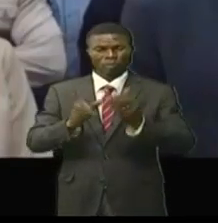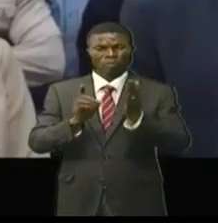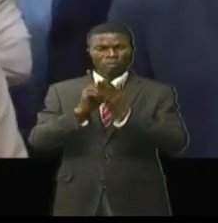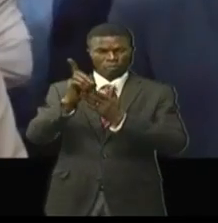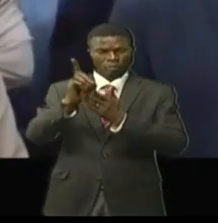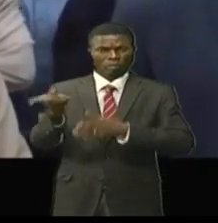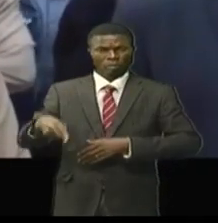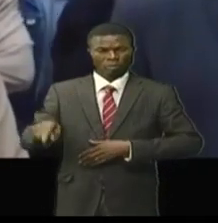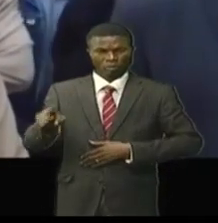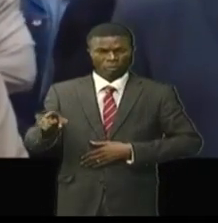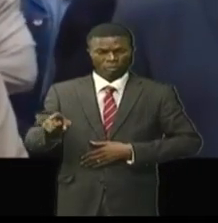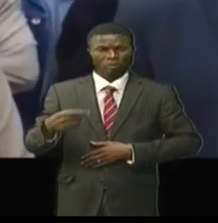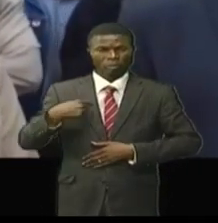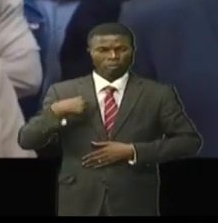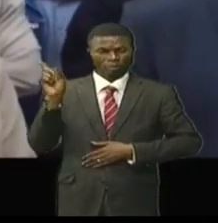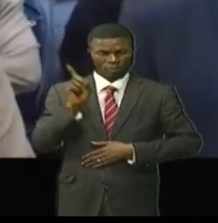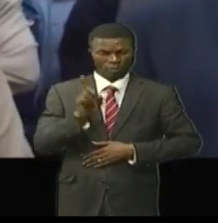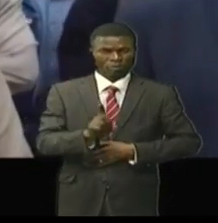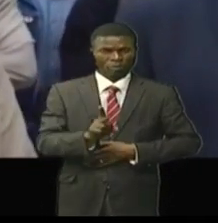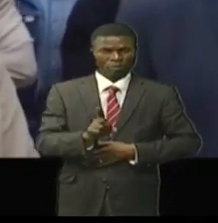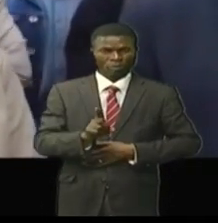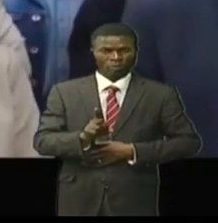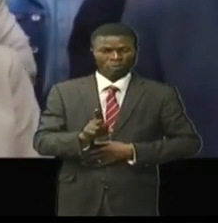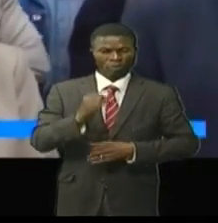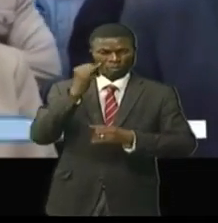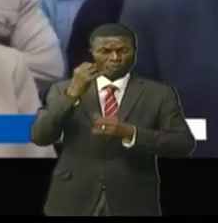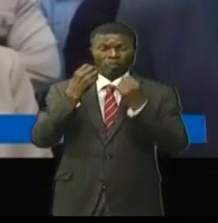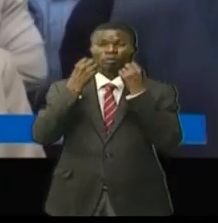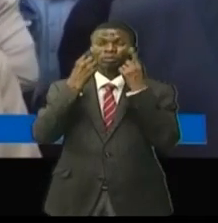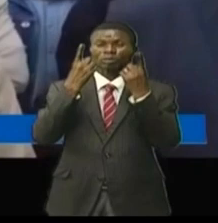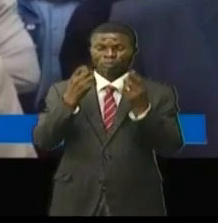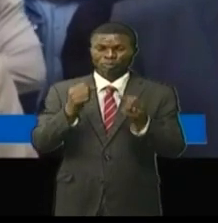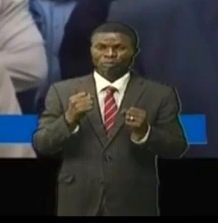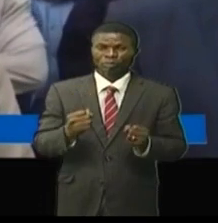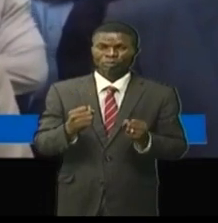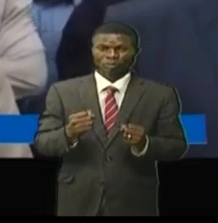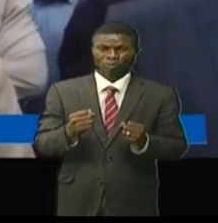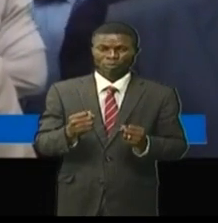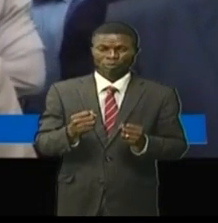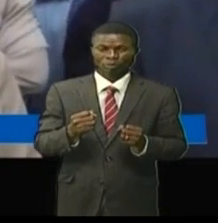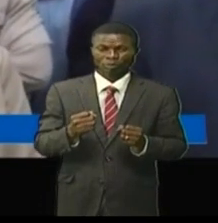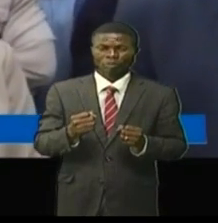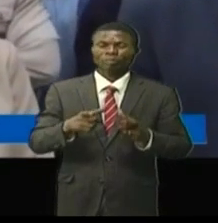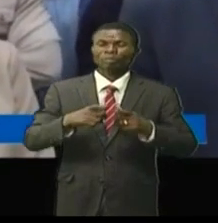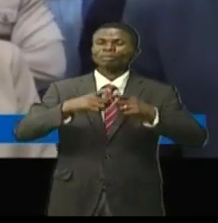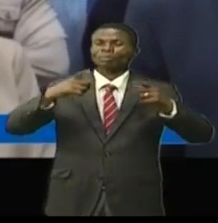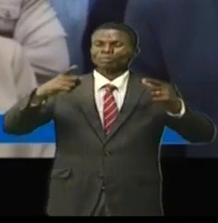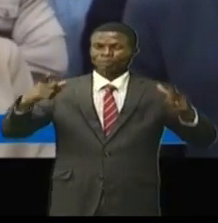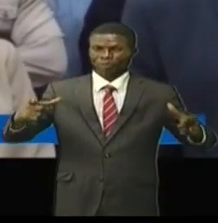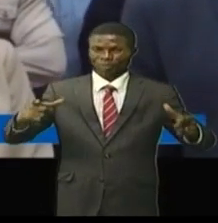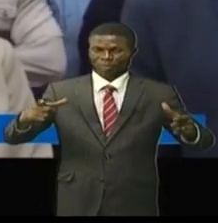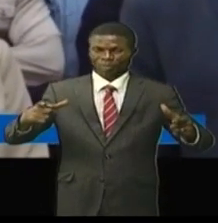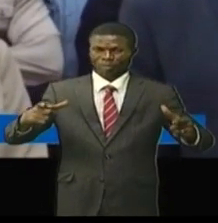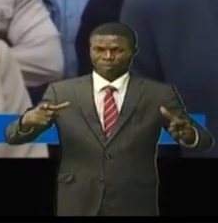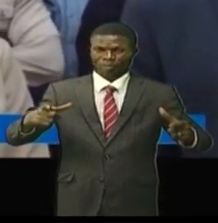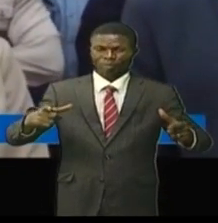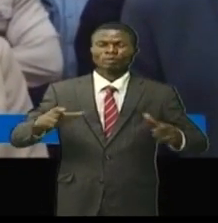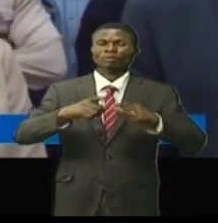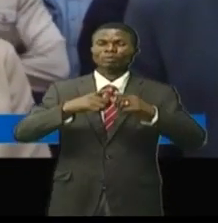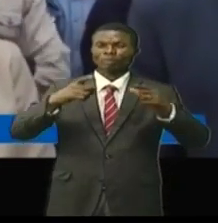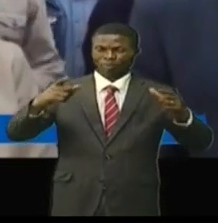développement. Je suis en effet fort impressionnée par la grandeur, et là je veux dire la grandeur